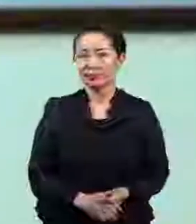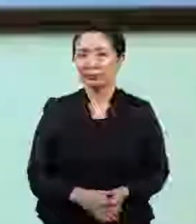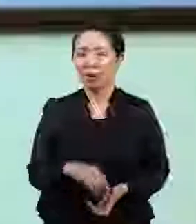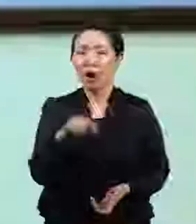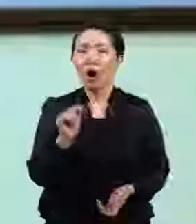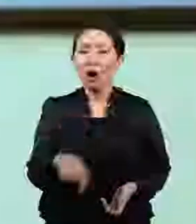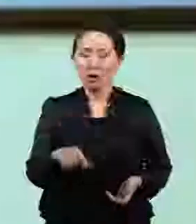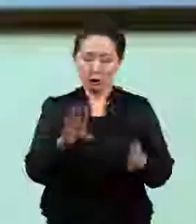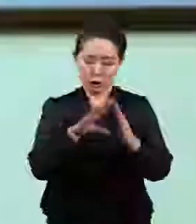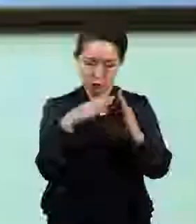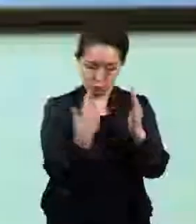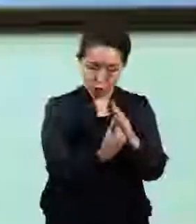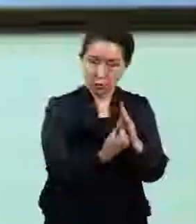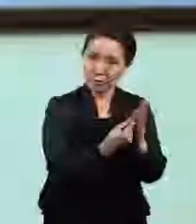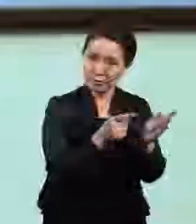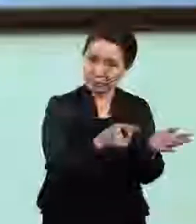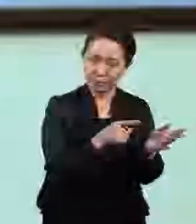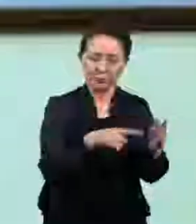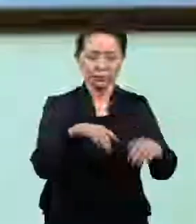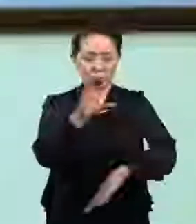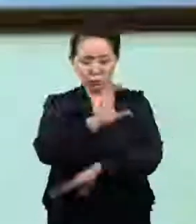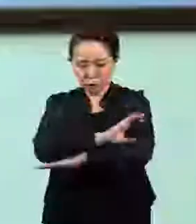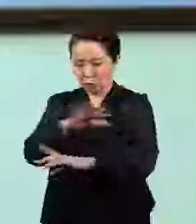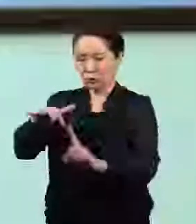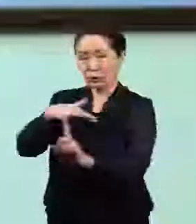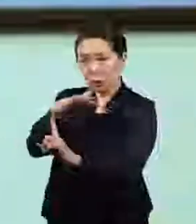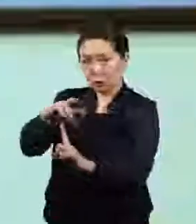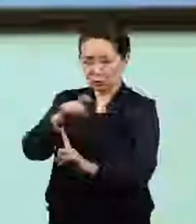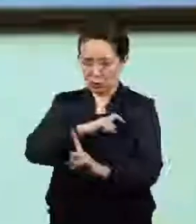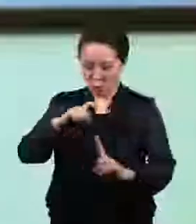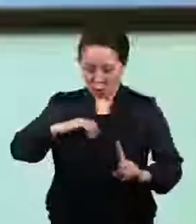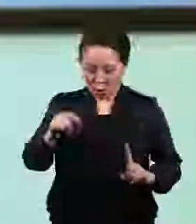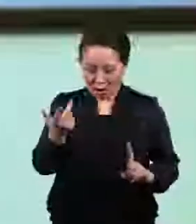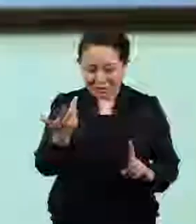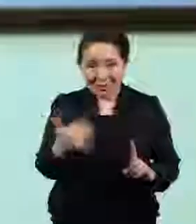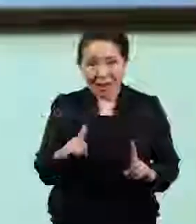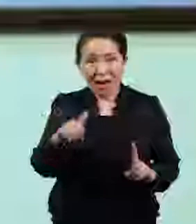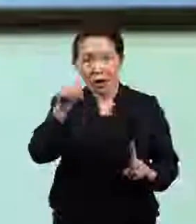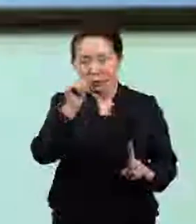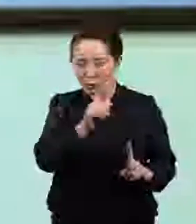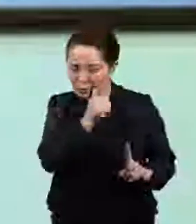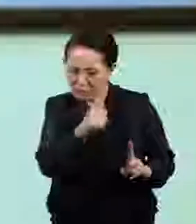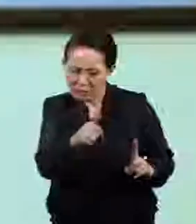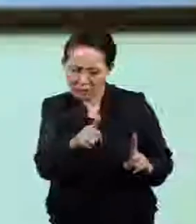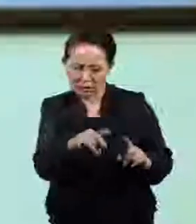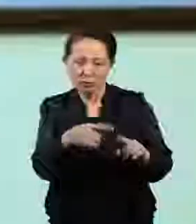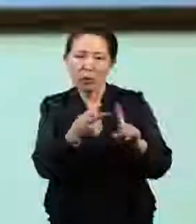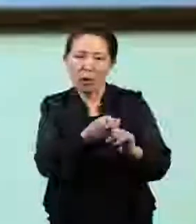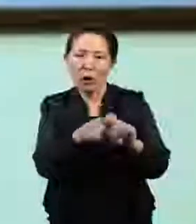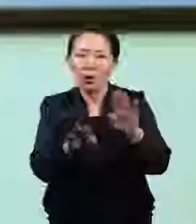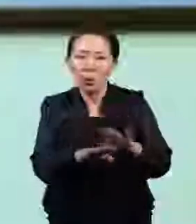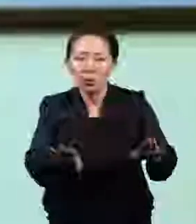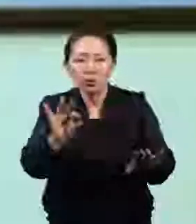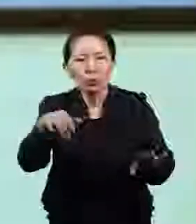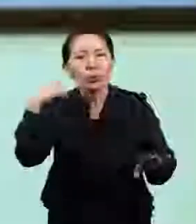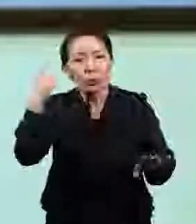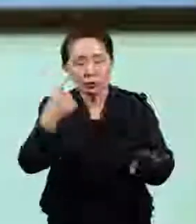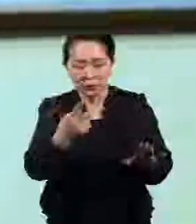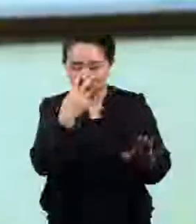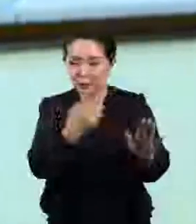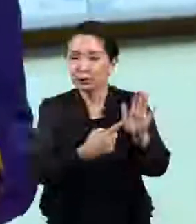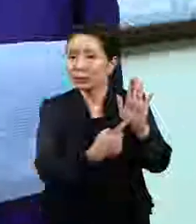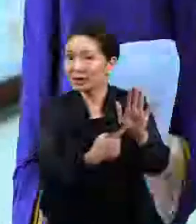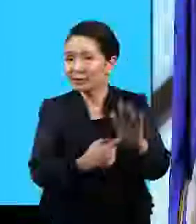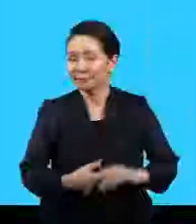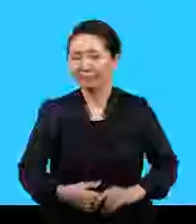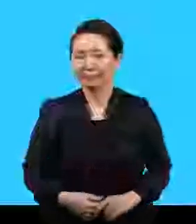За одоо гэр бүл болон сургуулийн орчинд хувийн орон зай нууцын хамар хүрээ хязгаарлалтын талаар хүүхдүүд ямар бодолтой байгаа талаар та бүхэнд